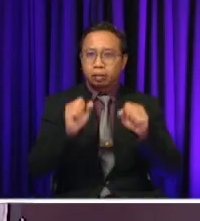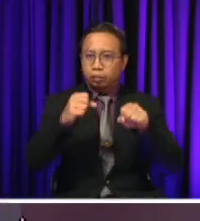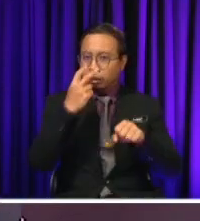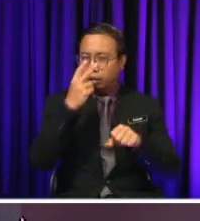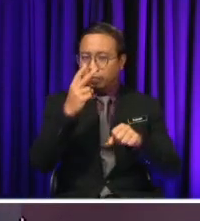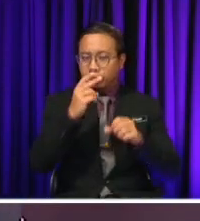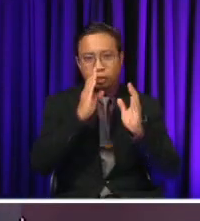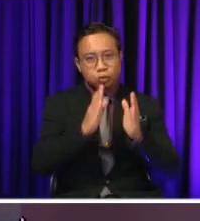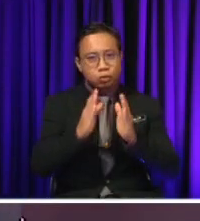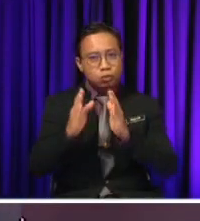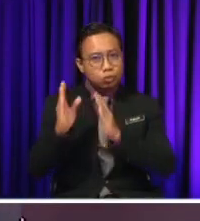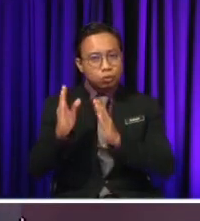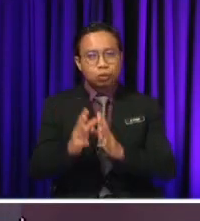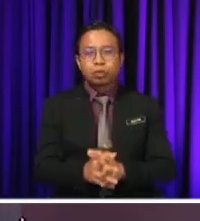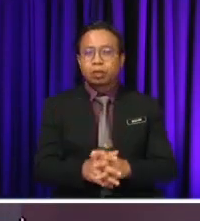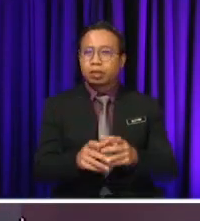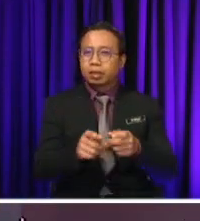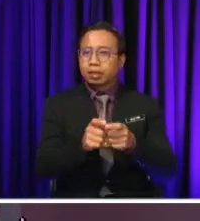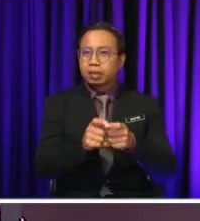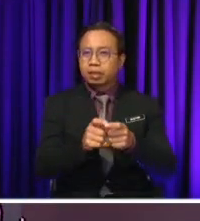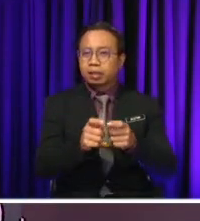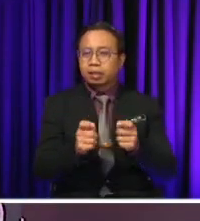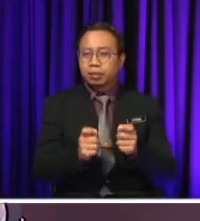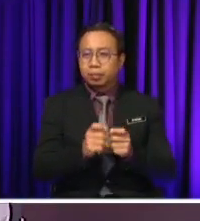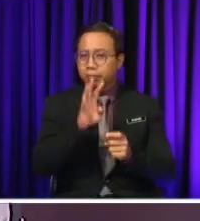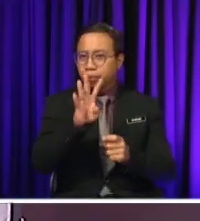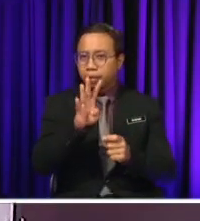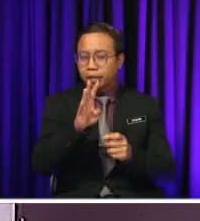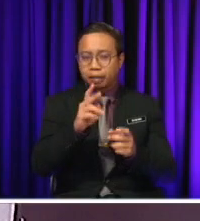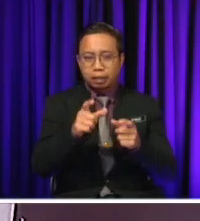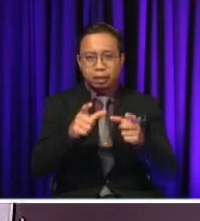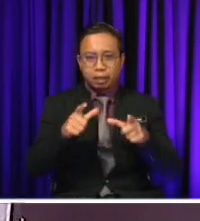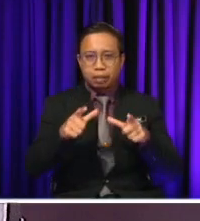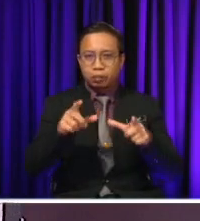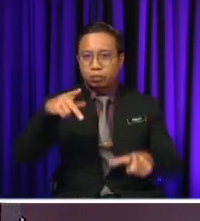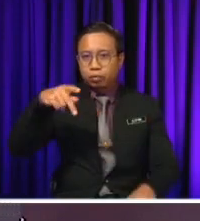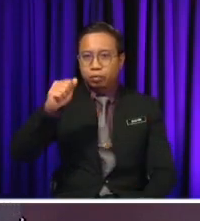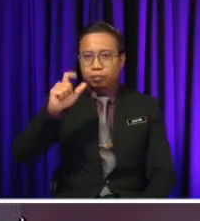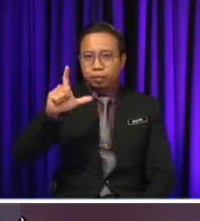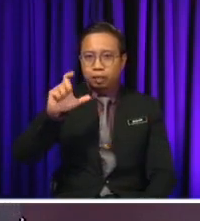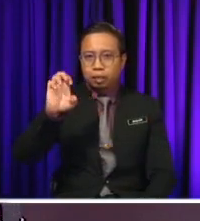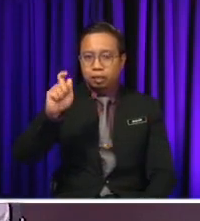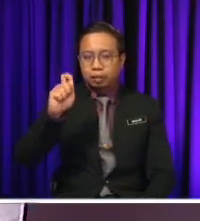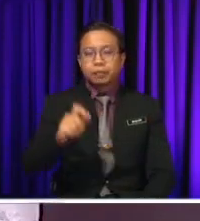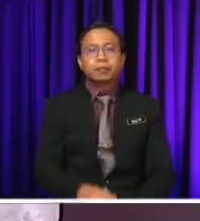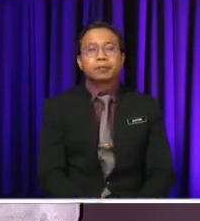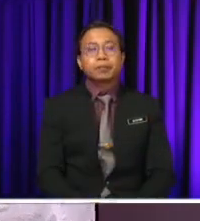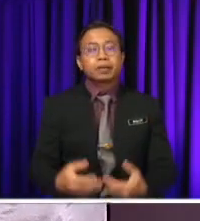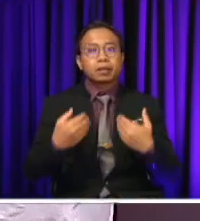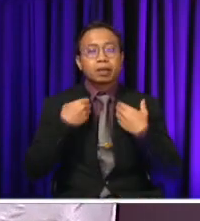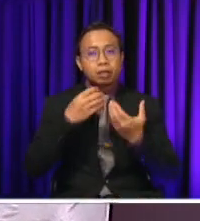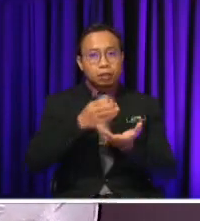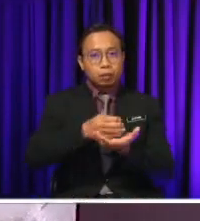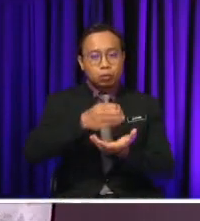disusun sebagai empat kayu pelet nih kita ada botol